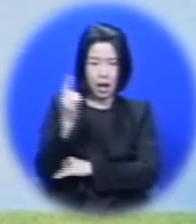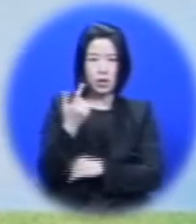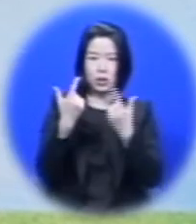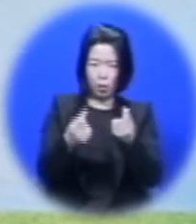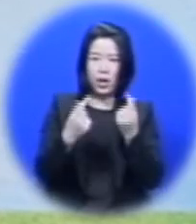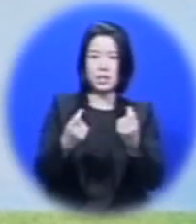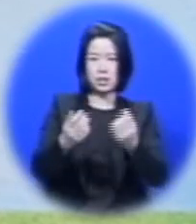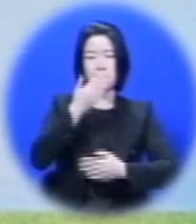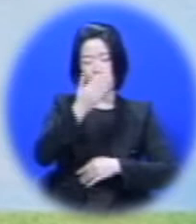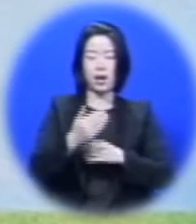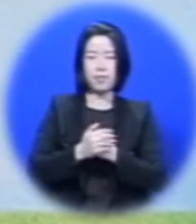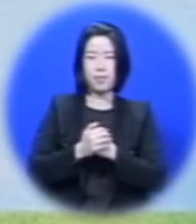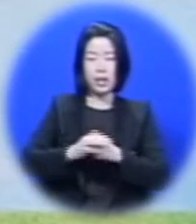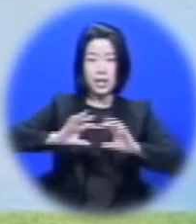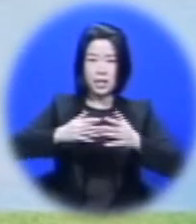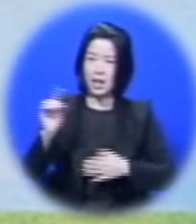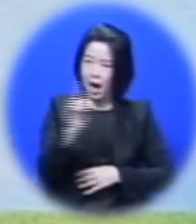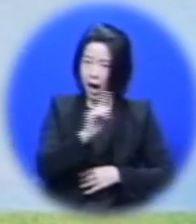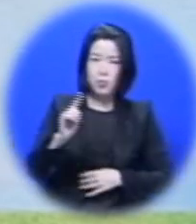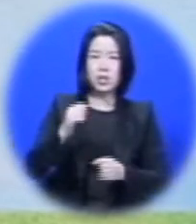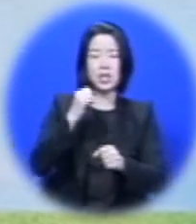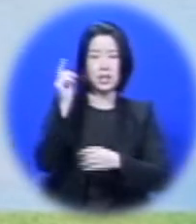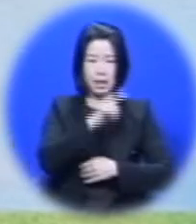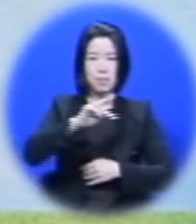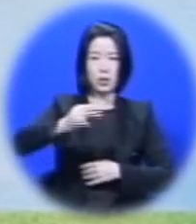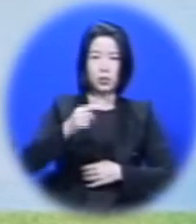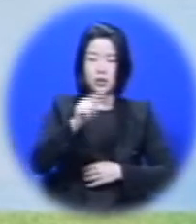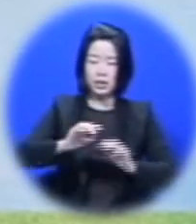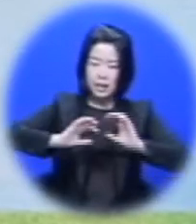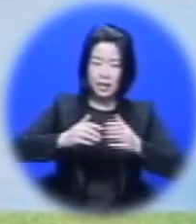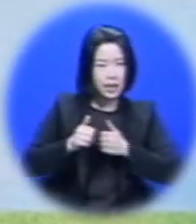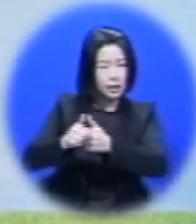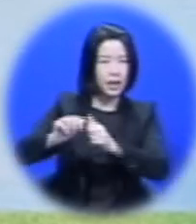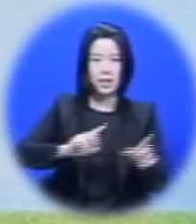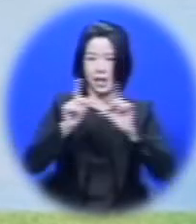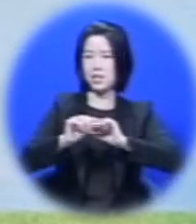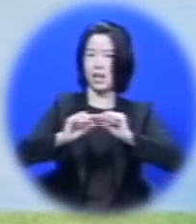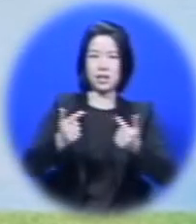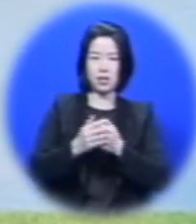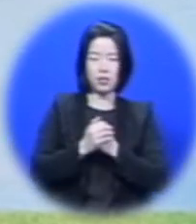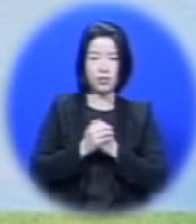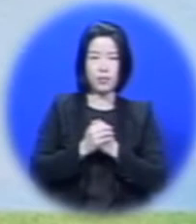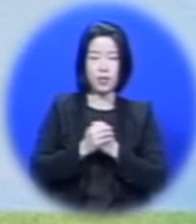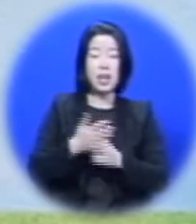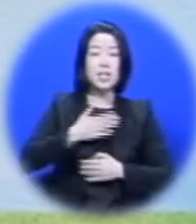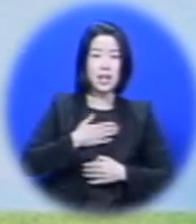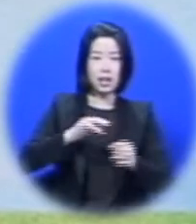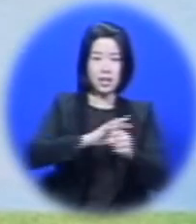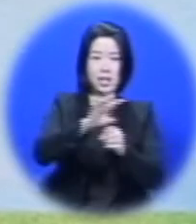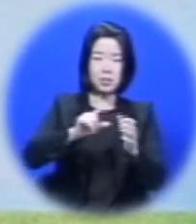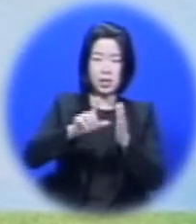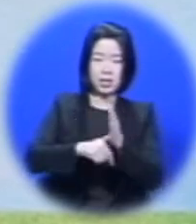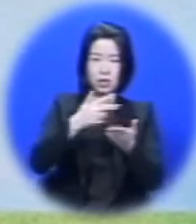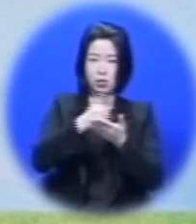똑같이 됩니다. 세상은 아무리 악해도 그는 세상 따라 살지 않습니다. 제가 24시간